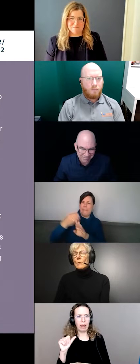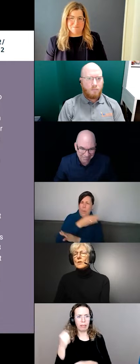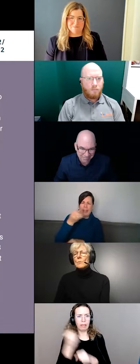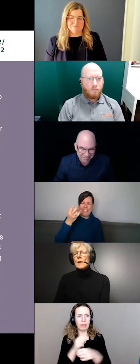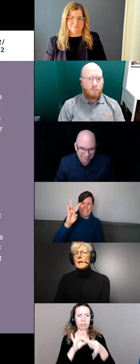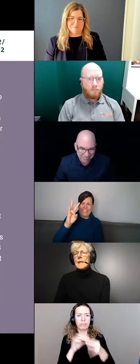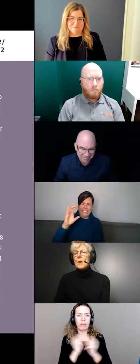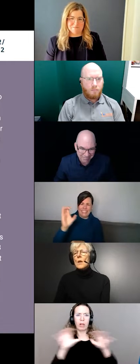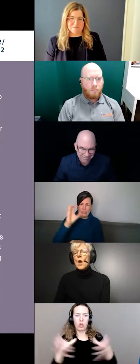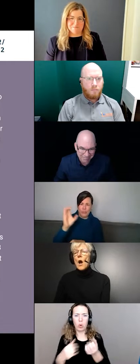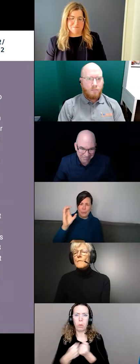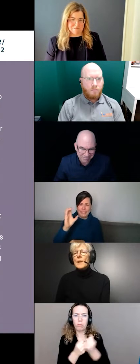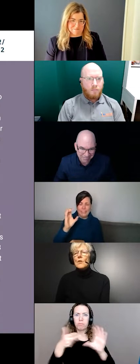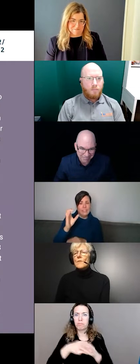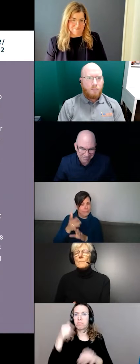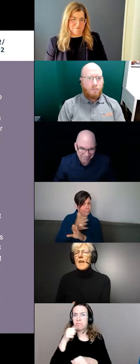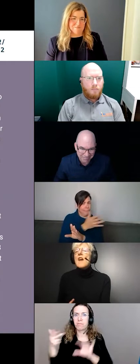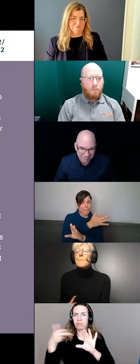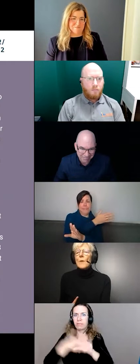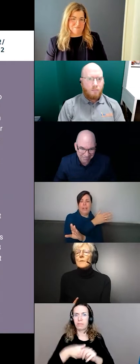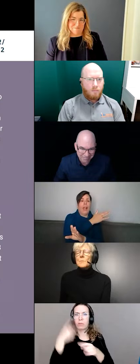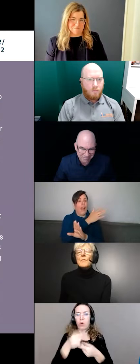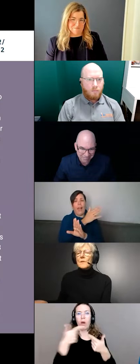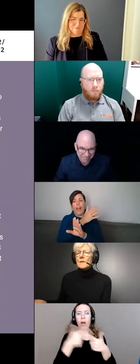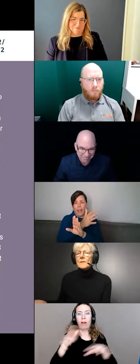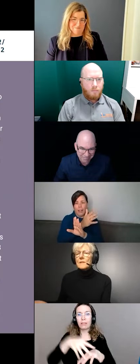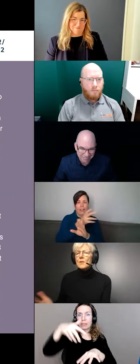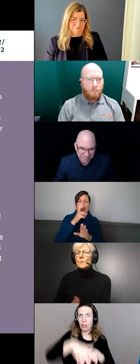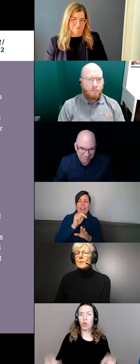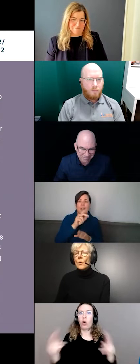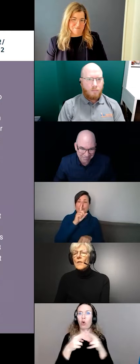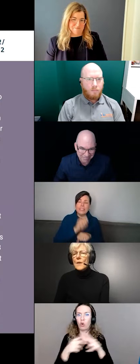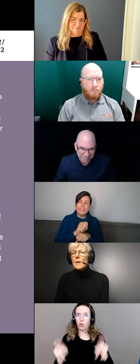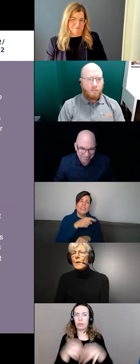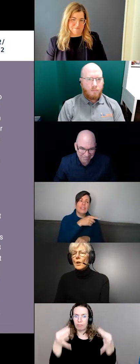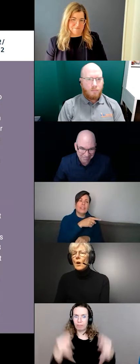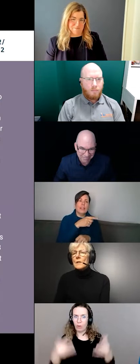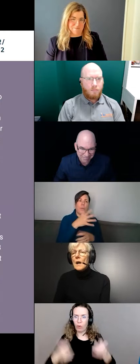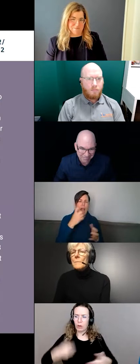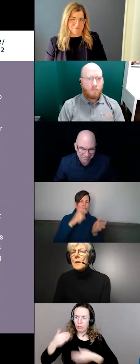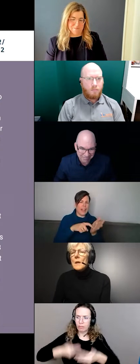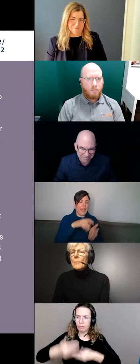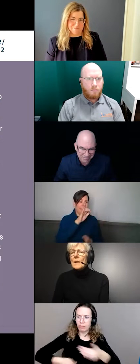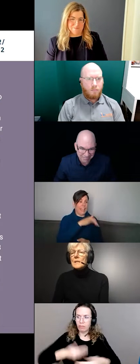Elle travaillait de très proche avec ce groupe-là, d'avoir les langues indigènes